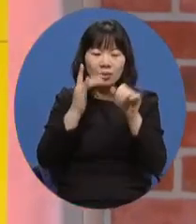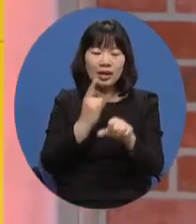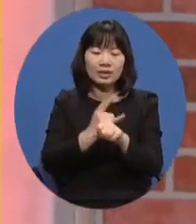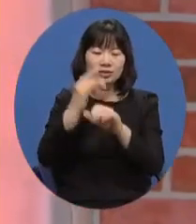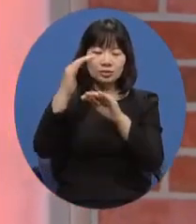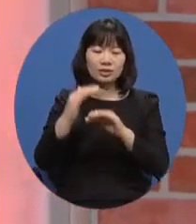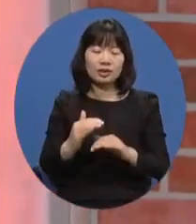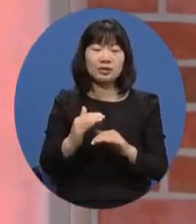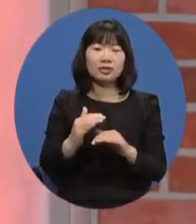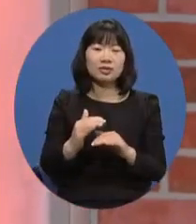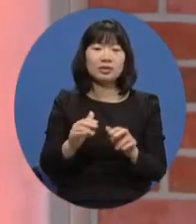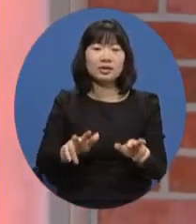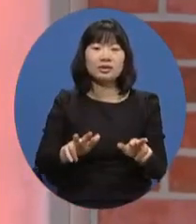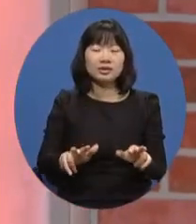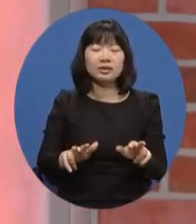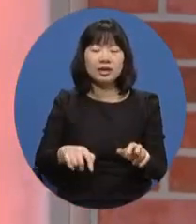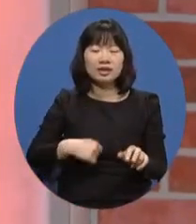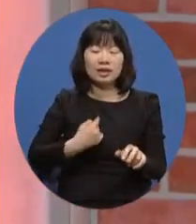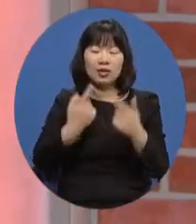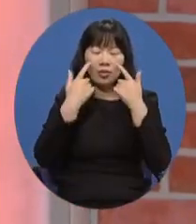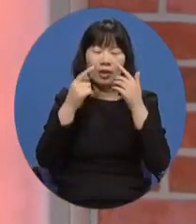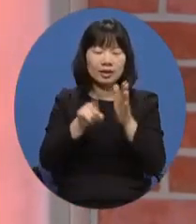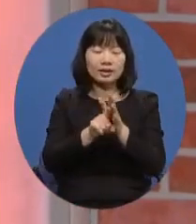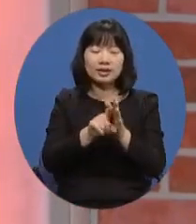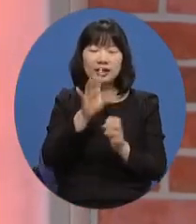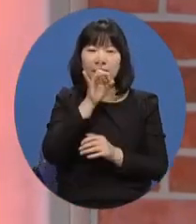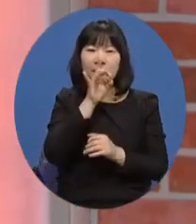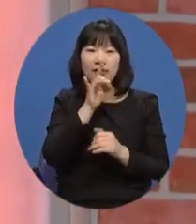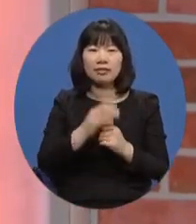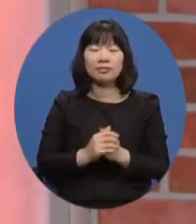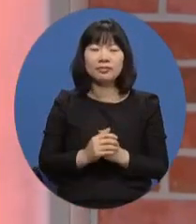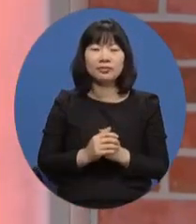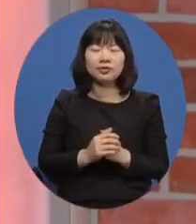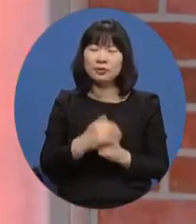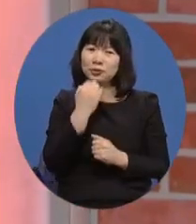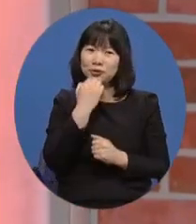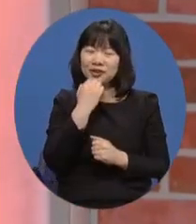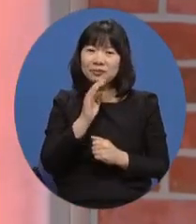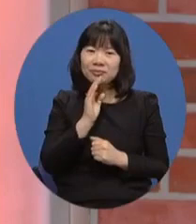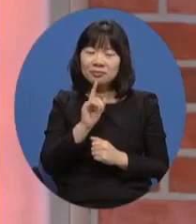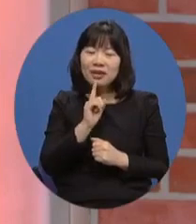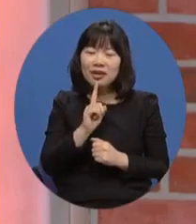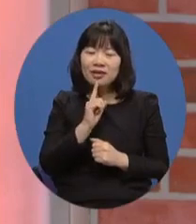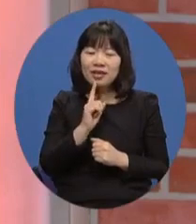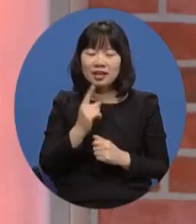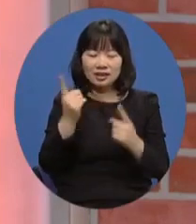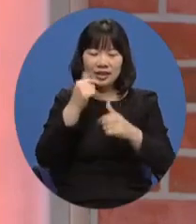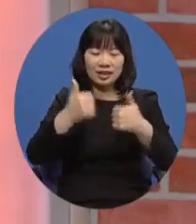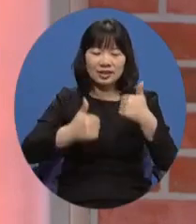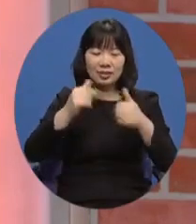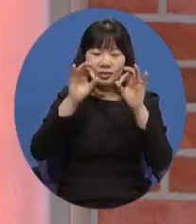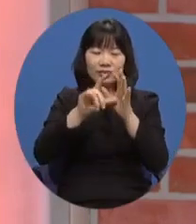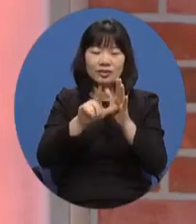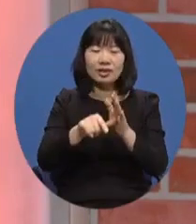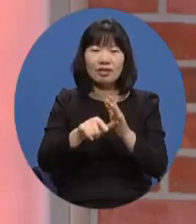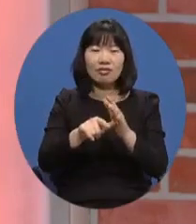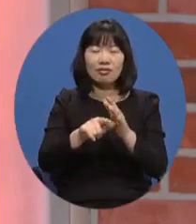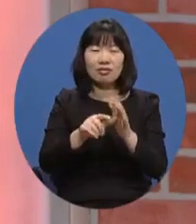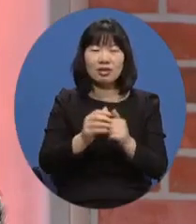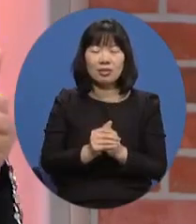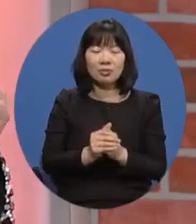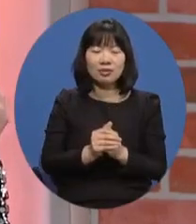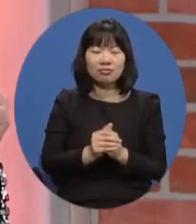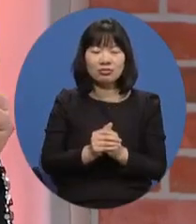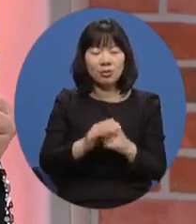해나가는 과정에 있어서도요. 자기 확신을 못 가져요. 이 웃기는 얘기 같지만 심지어는 수능할 때요. 찍을 때도 있잖아요.